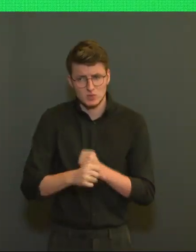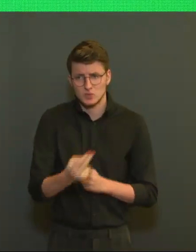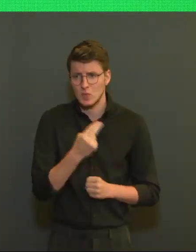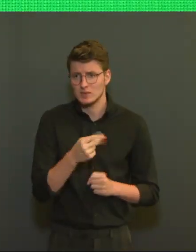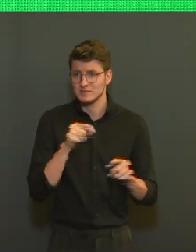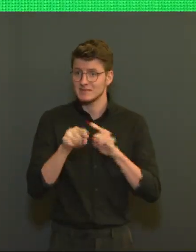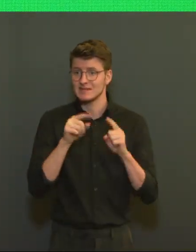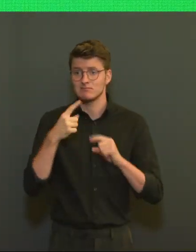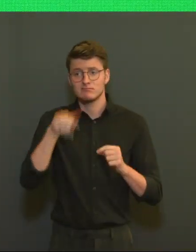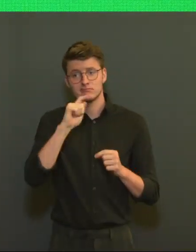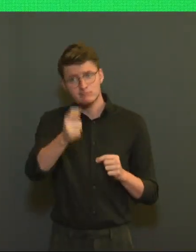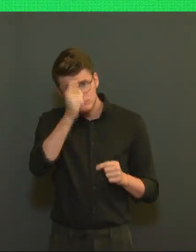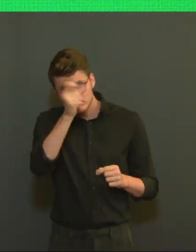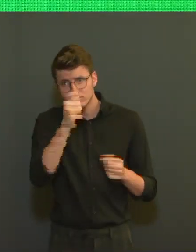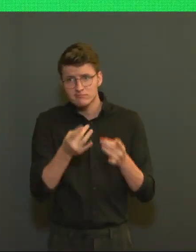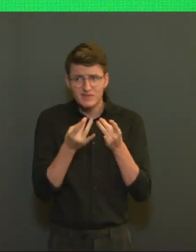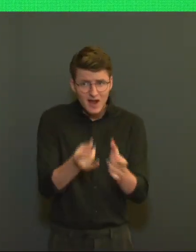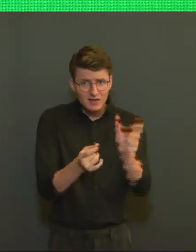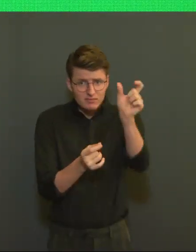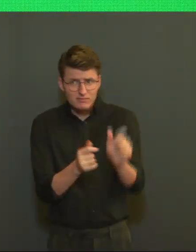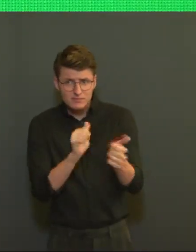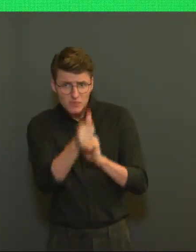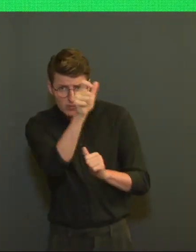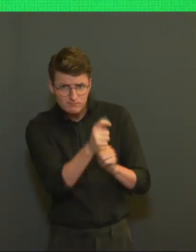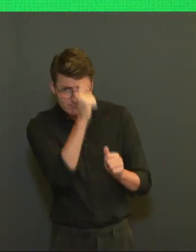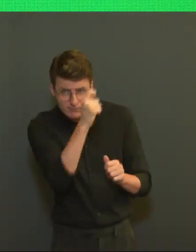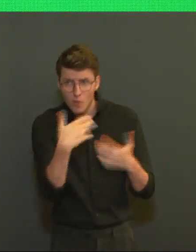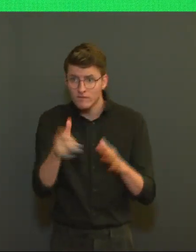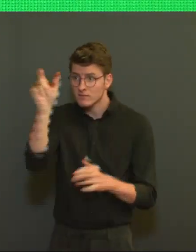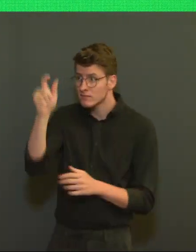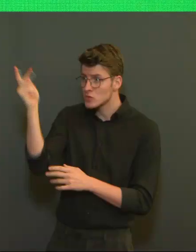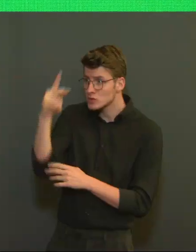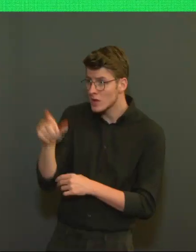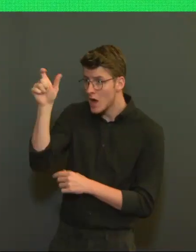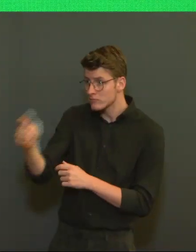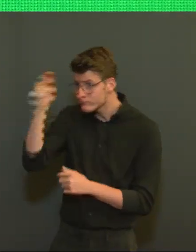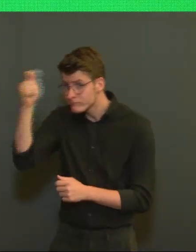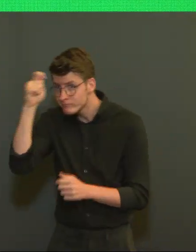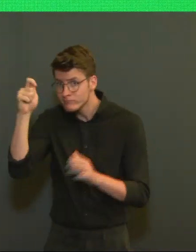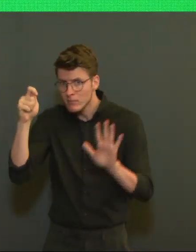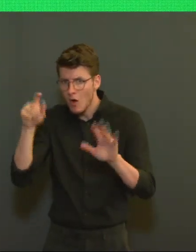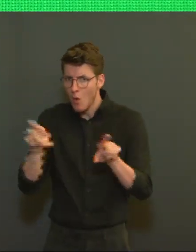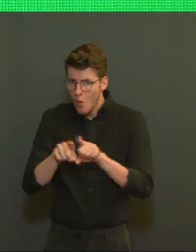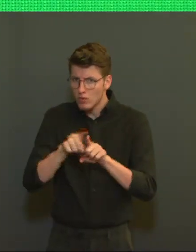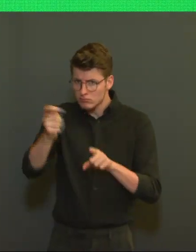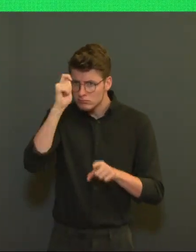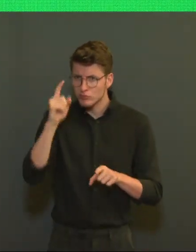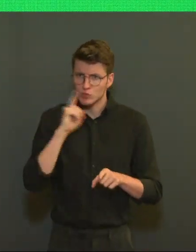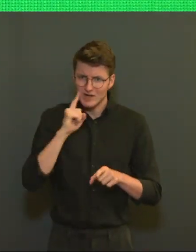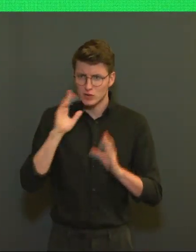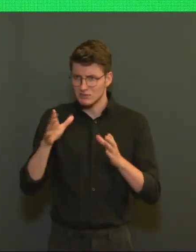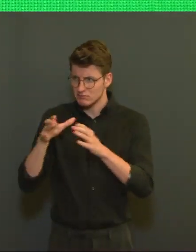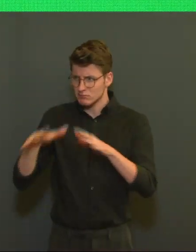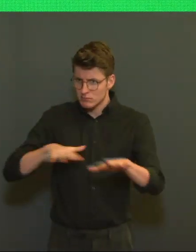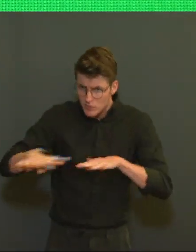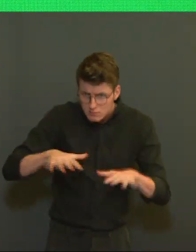het sportieve talent, maar ook de inspanningen die deze sectoren de afgelopen maanden hebben gedaan om ons veilig te ontvangen.